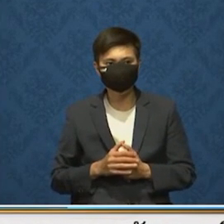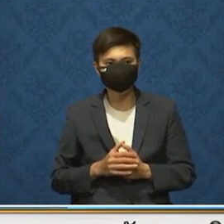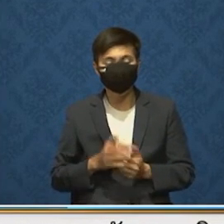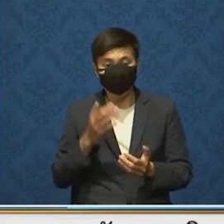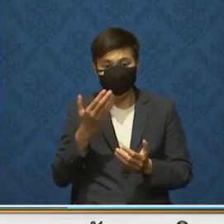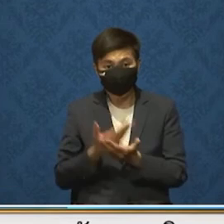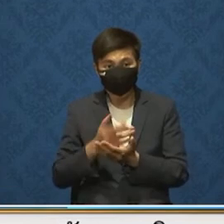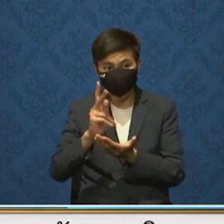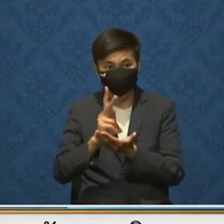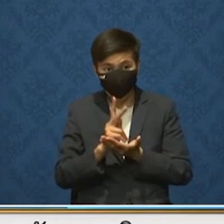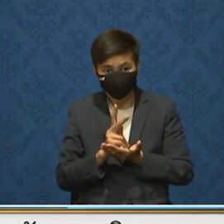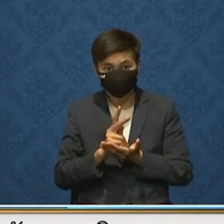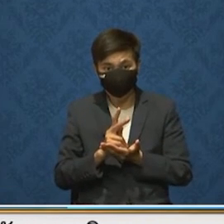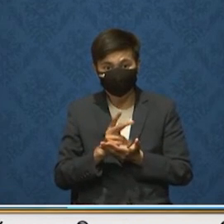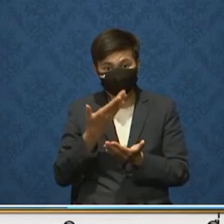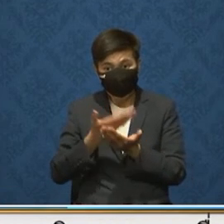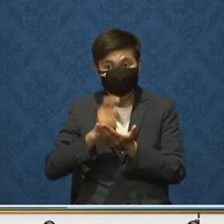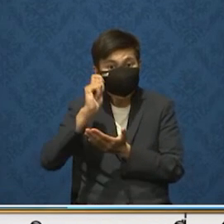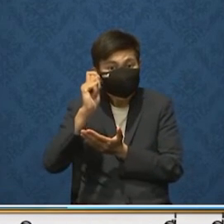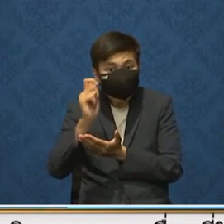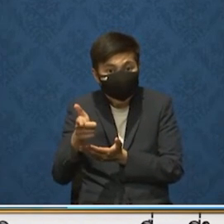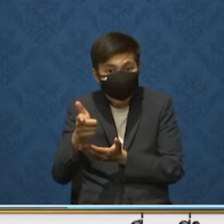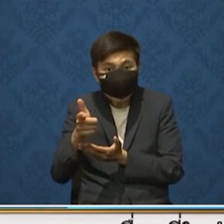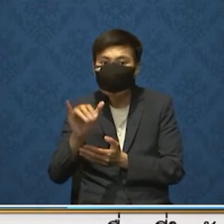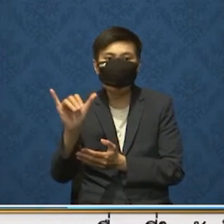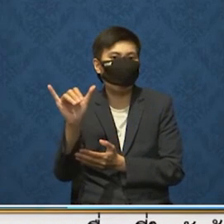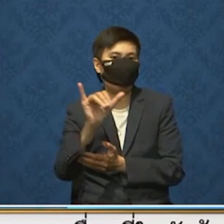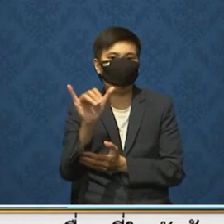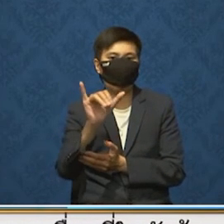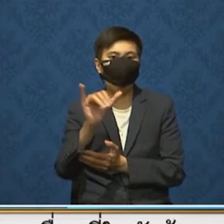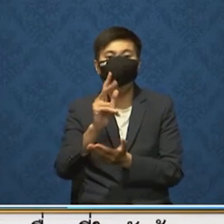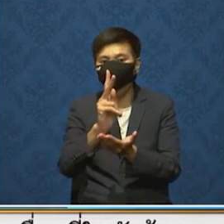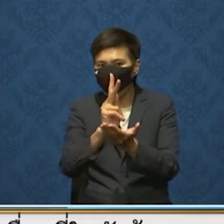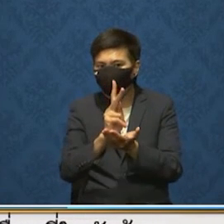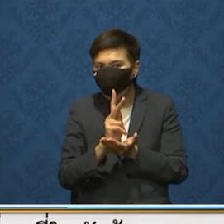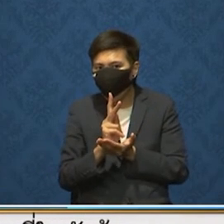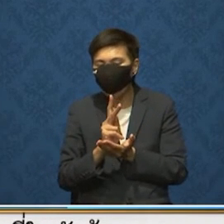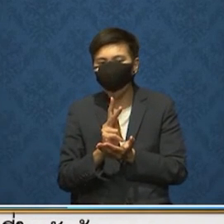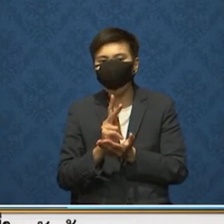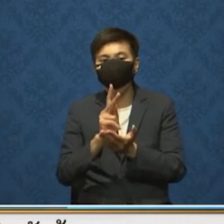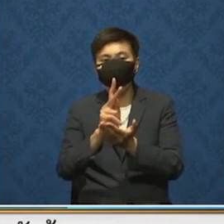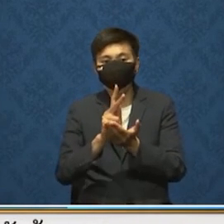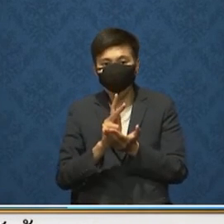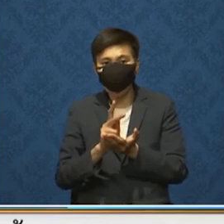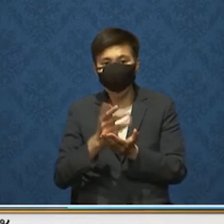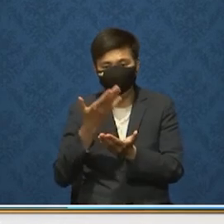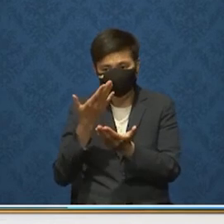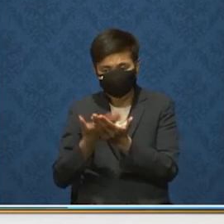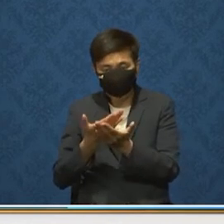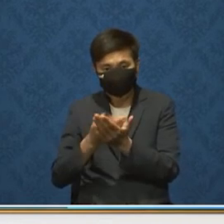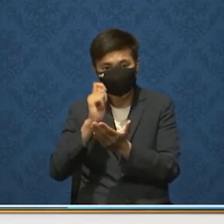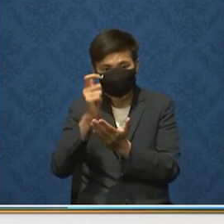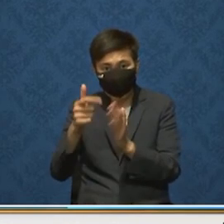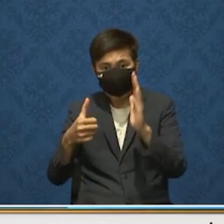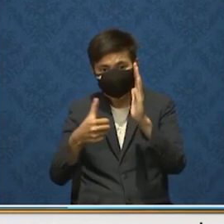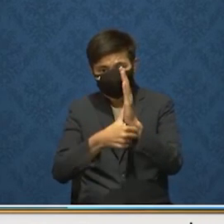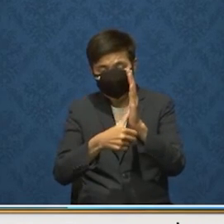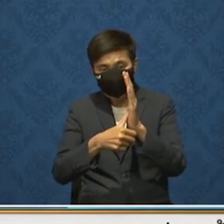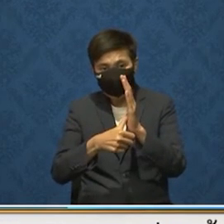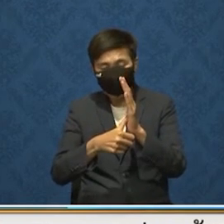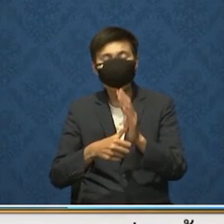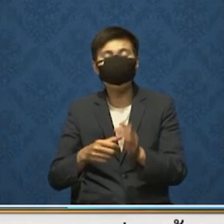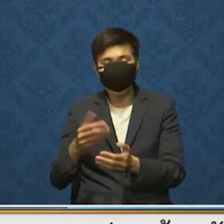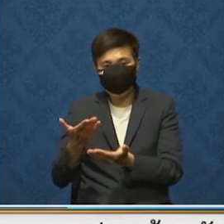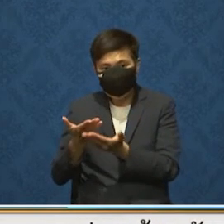เงินกู้กยไม่ไดใช้นเลยนะครับยังต้กู้มาใช้นี่อีกนะครับและยงเสือซื้อเคองบนอีกนะครับ